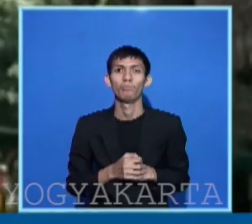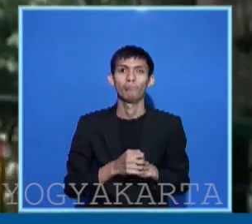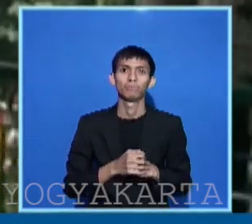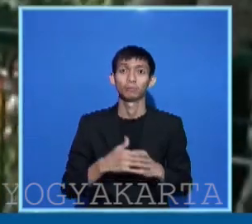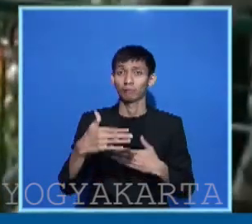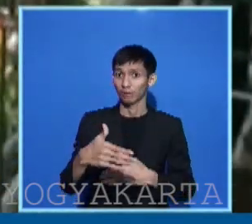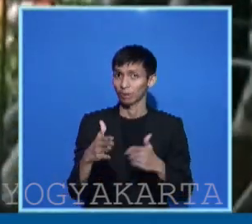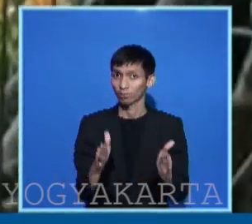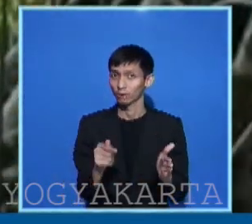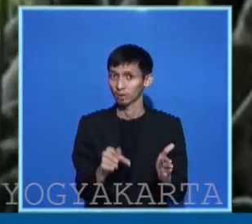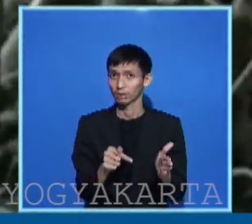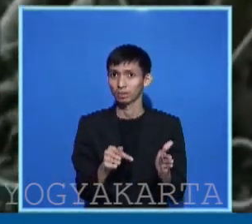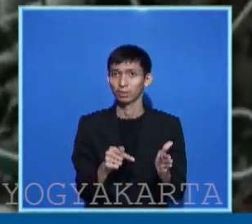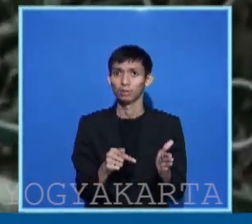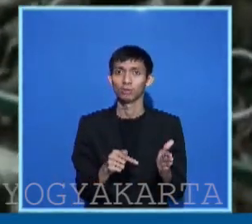zaman